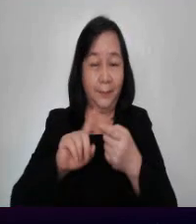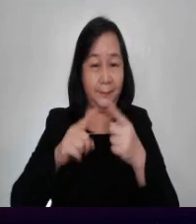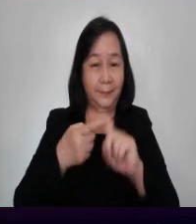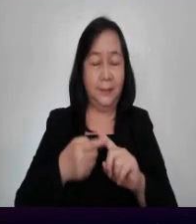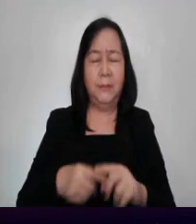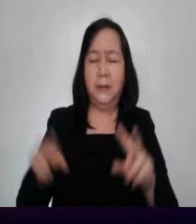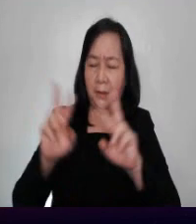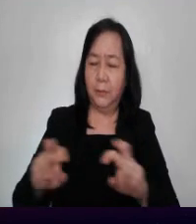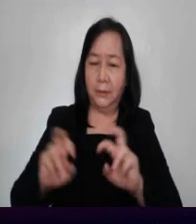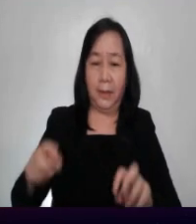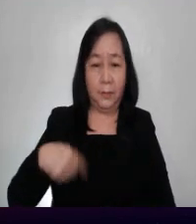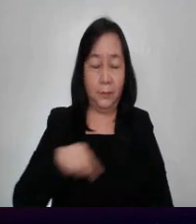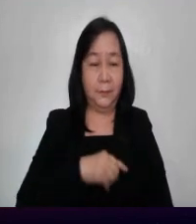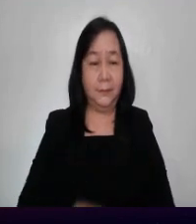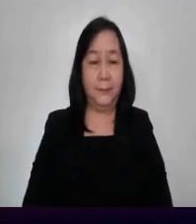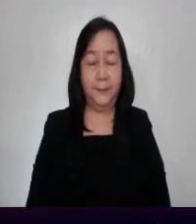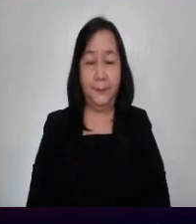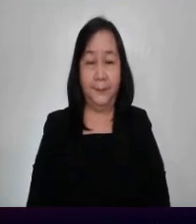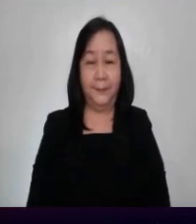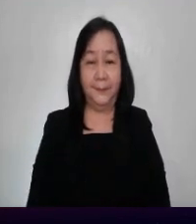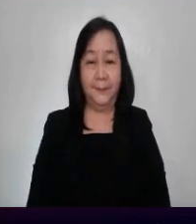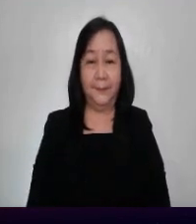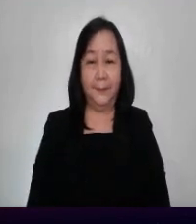Teka muna mga kapatid, magnilay muna tayo.